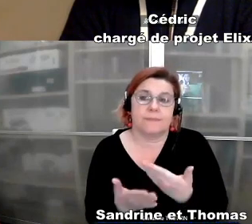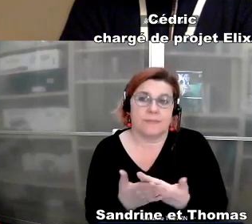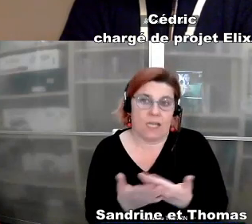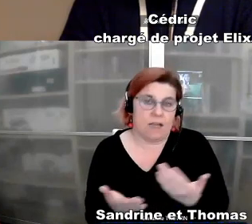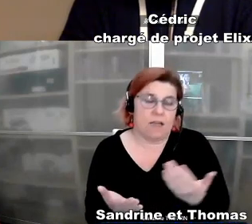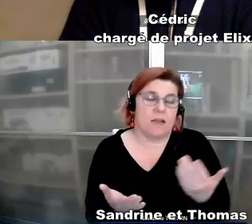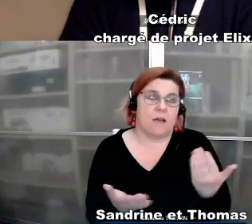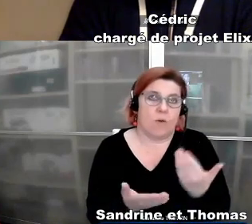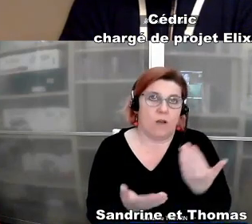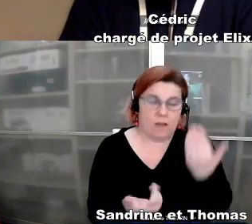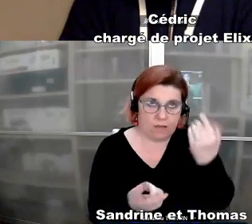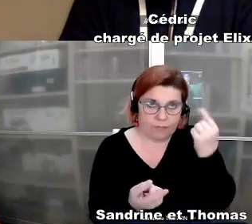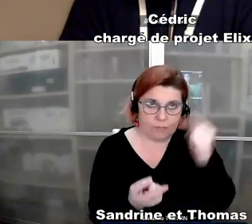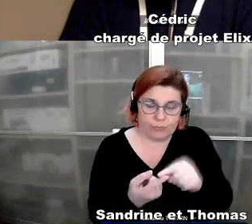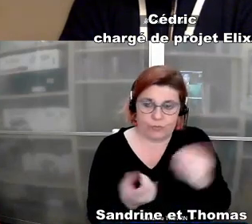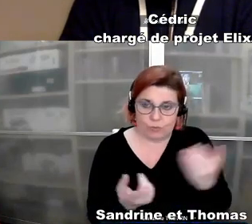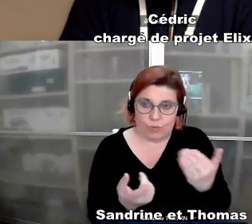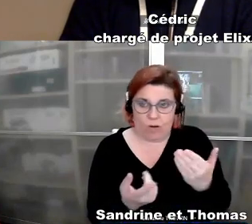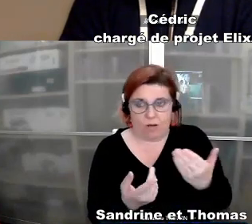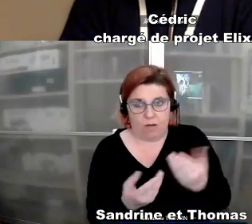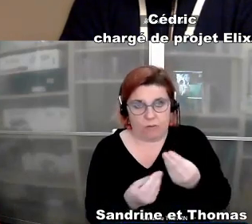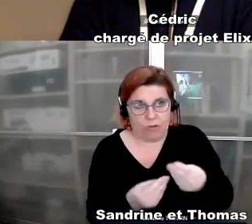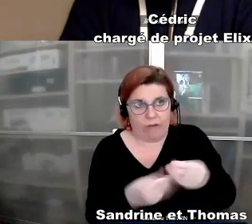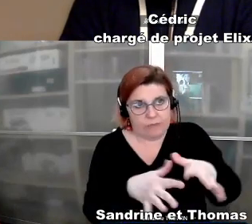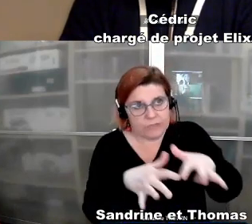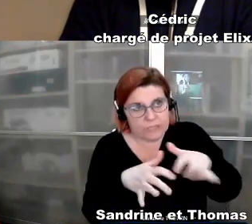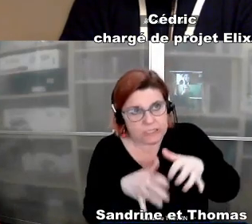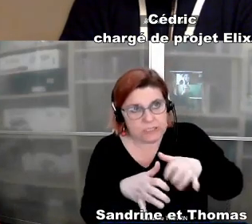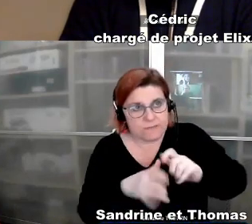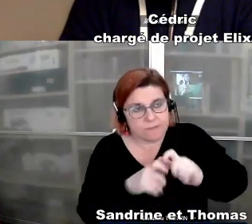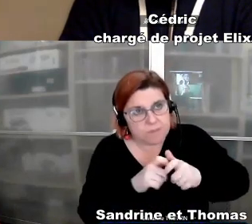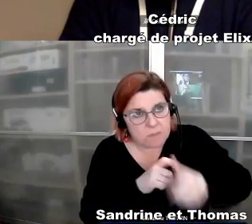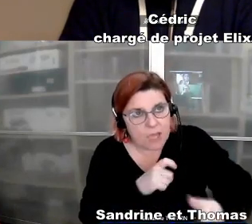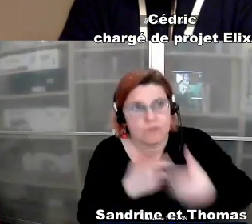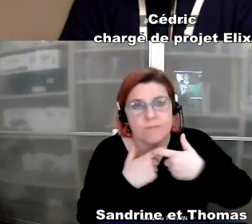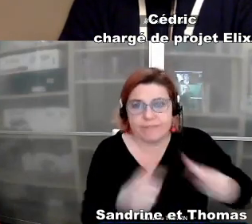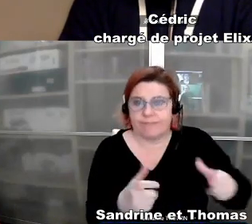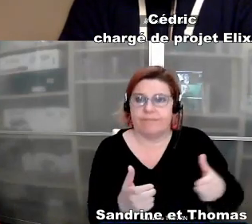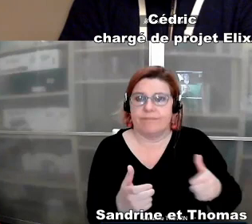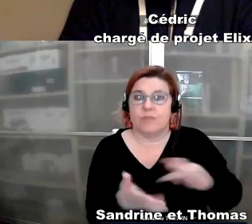Voilà, l'objectif, c'est de faciliter l'accès aux démarches administratives dématérialisées.